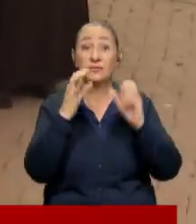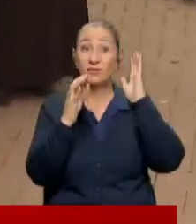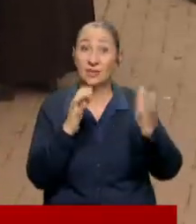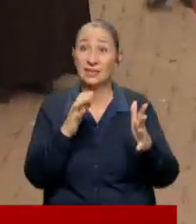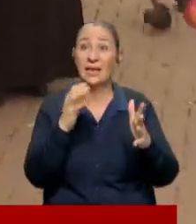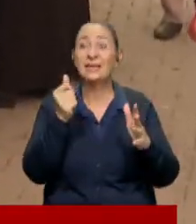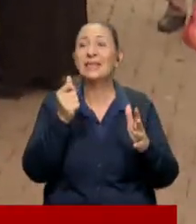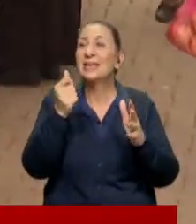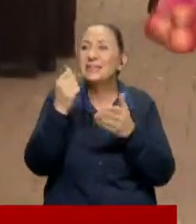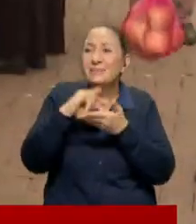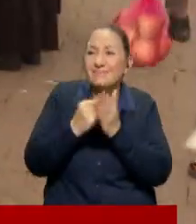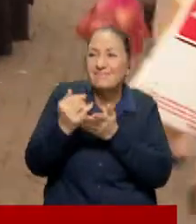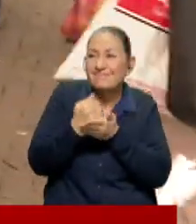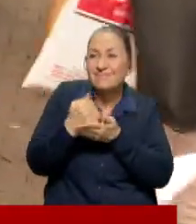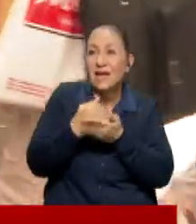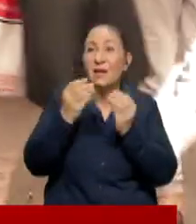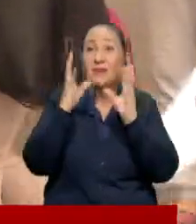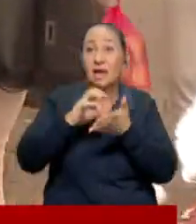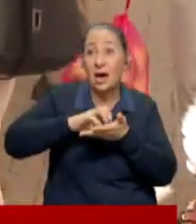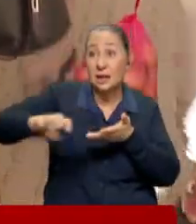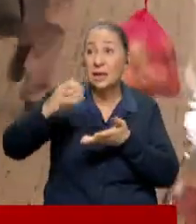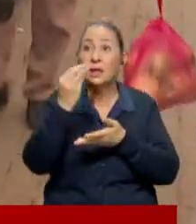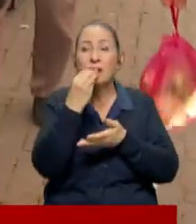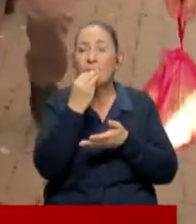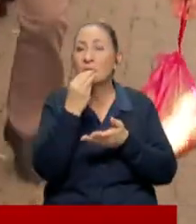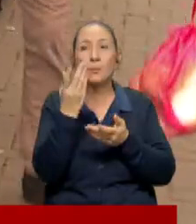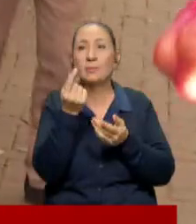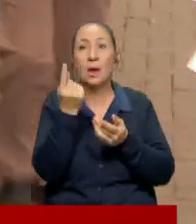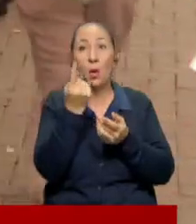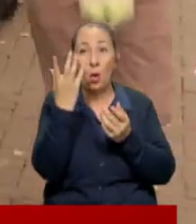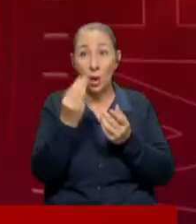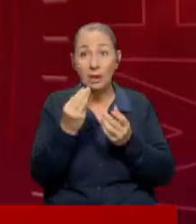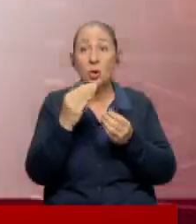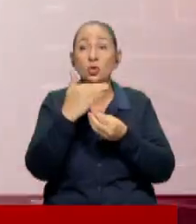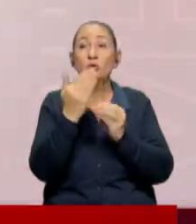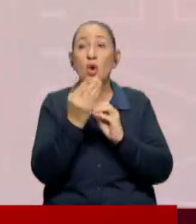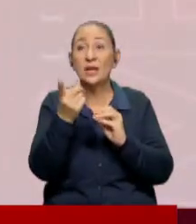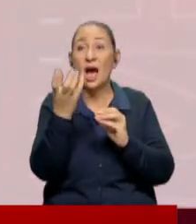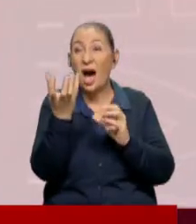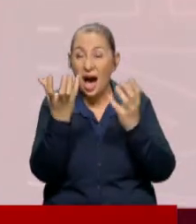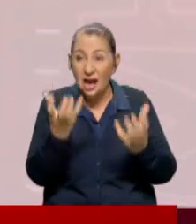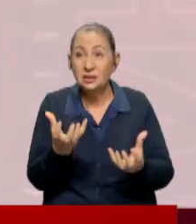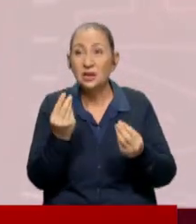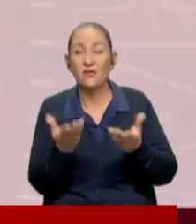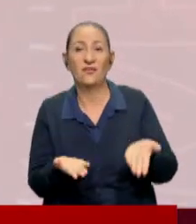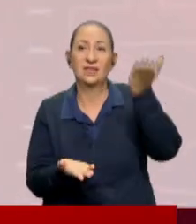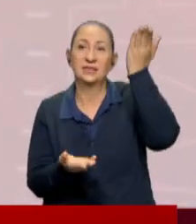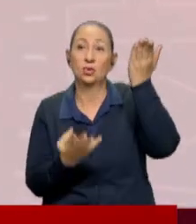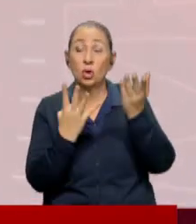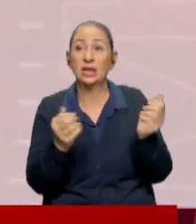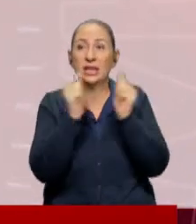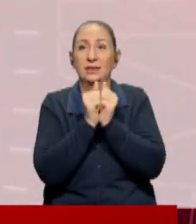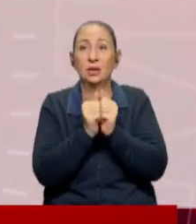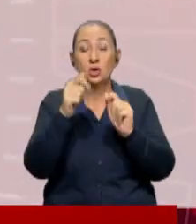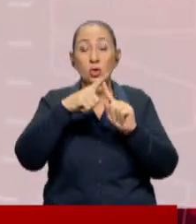ağırlığı dar gelirlinin en çok bütçesinden ayırdığı gıda ürünlerinden biri olan kuru soğanın ağırlığından çok daha fazla.